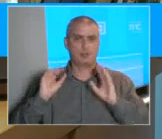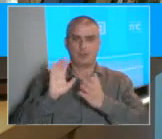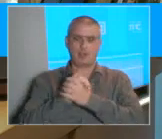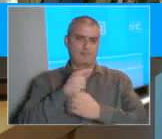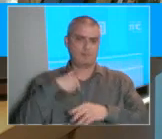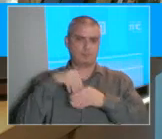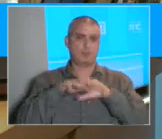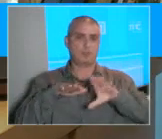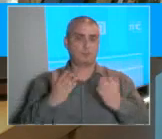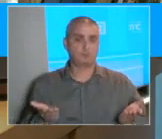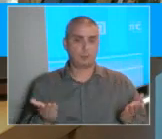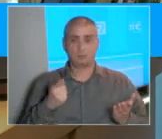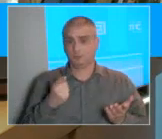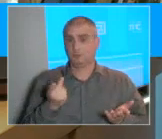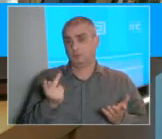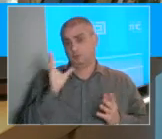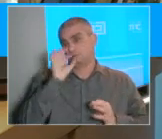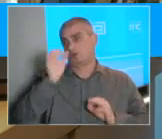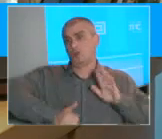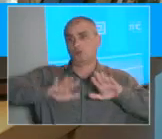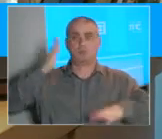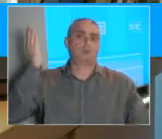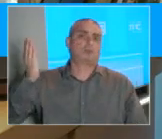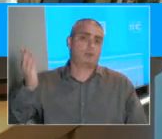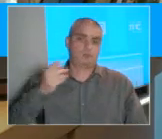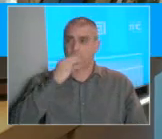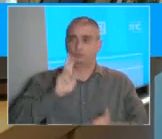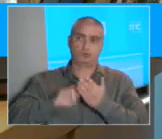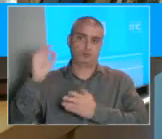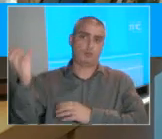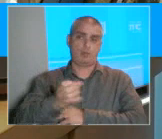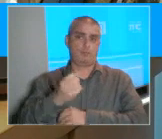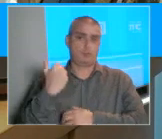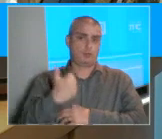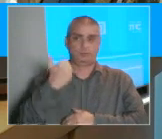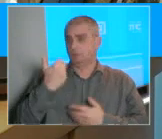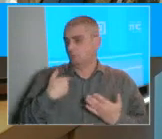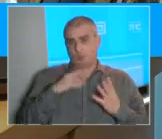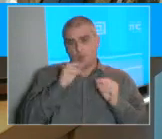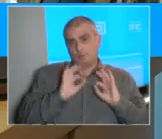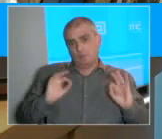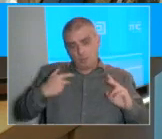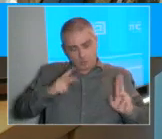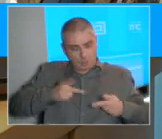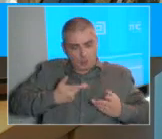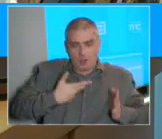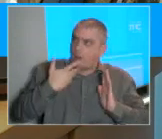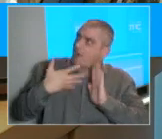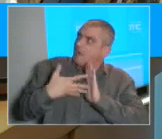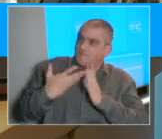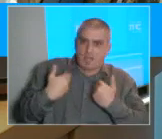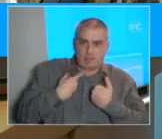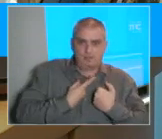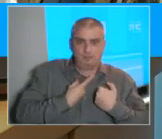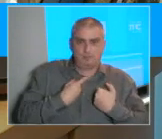קולגות בממשלה. וזו פרורגטיבה של ראש הממשלה למנות שרים בממשלה. ואני לא נכנס לעניין הזה, אני לא יכול לבקר, הרי